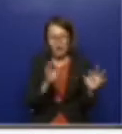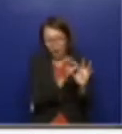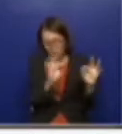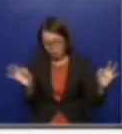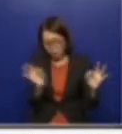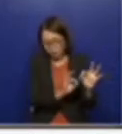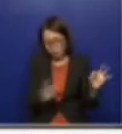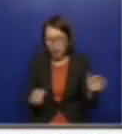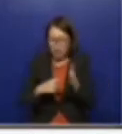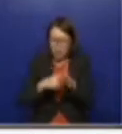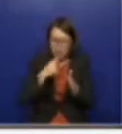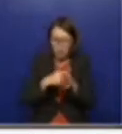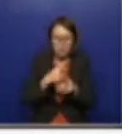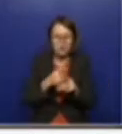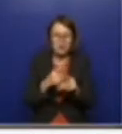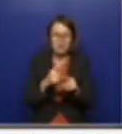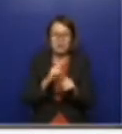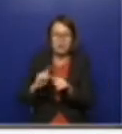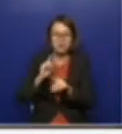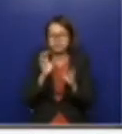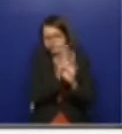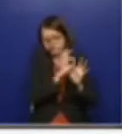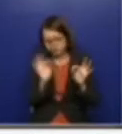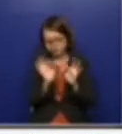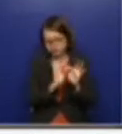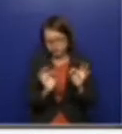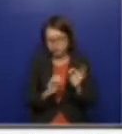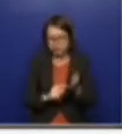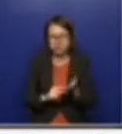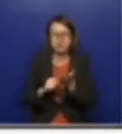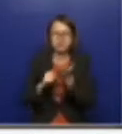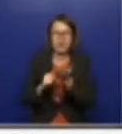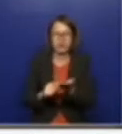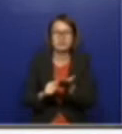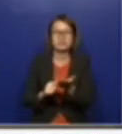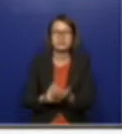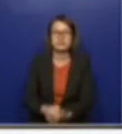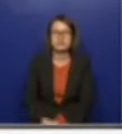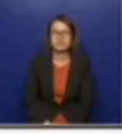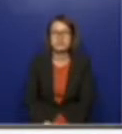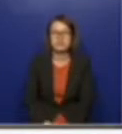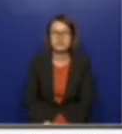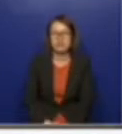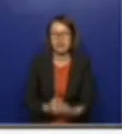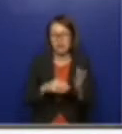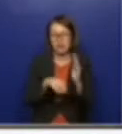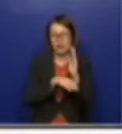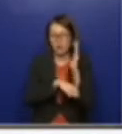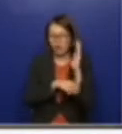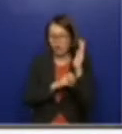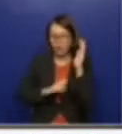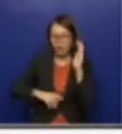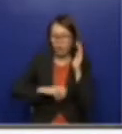ตุการณ์เหตุผลทั้งหมดครบถ้วนเสนอปั้งเข้ามาตัดขั้นตอนอื่นออกไปทำได้ไห